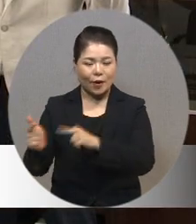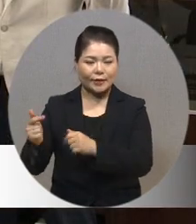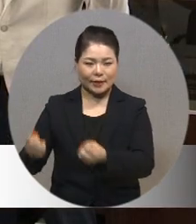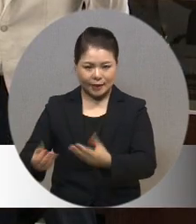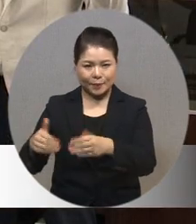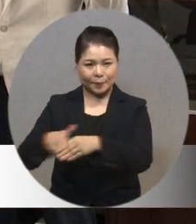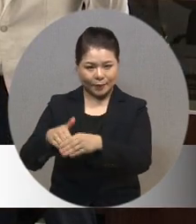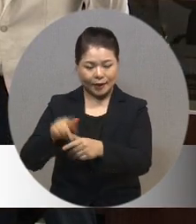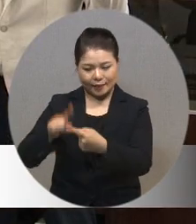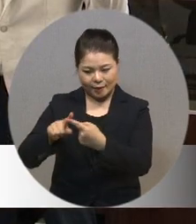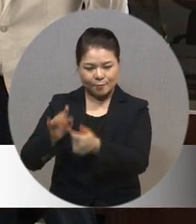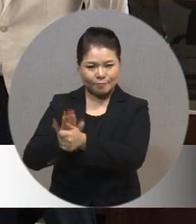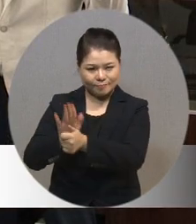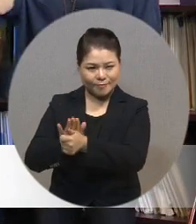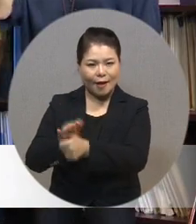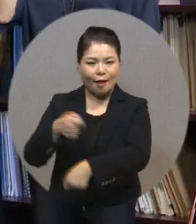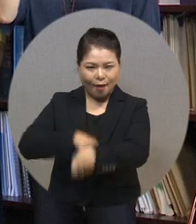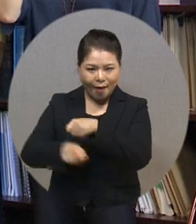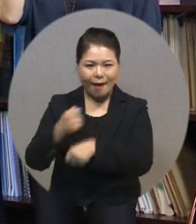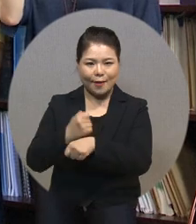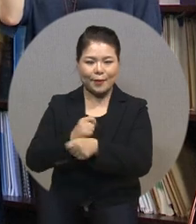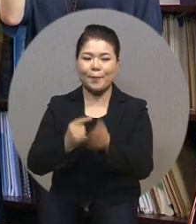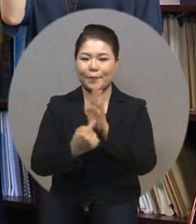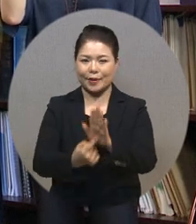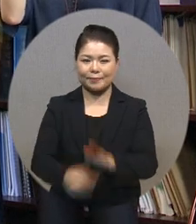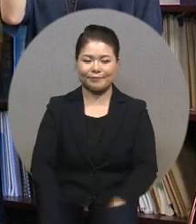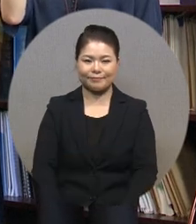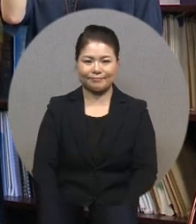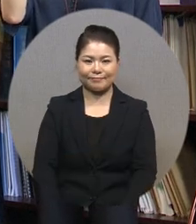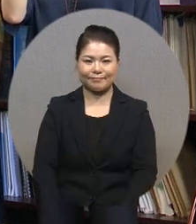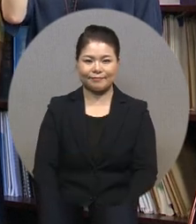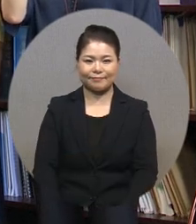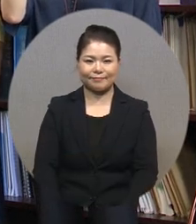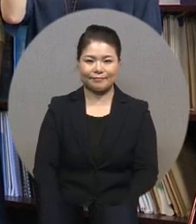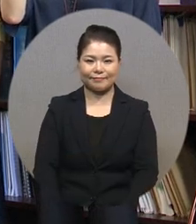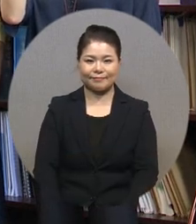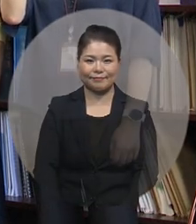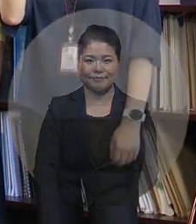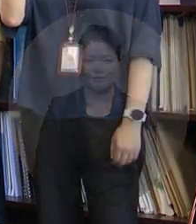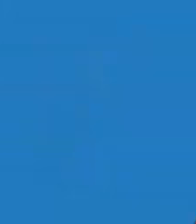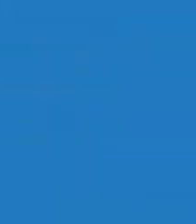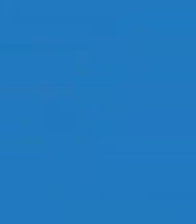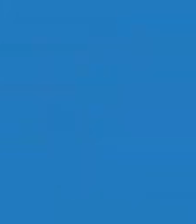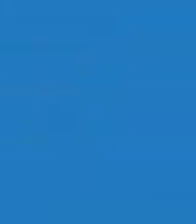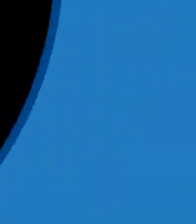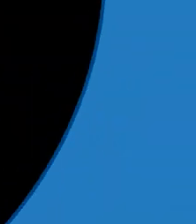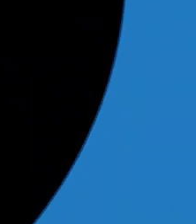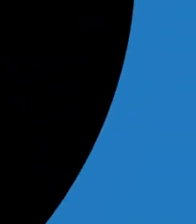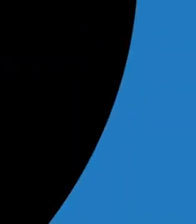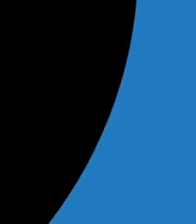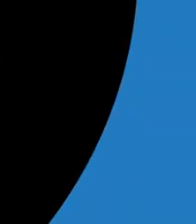있어서도 적극 지원하겠다고 밝혔습니다. 복지TV 전문방송 김영재입니다.